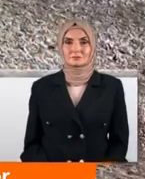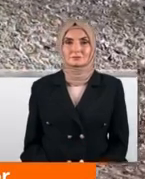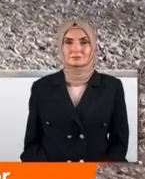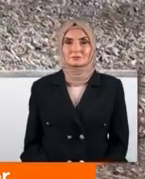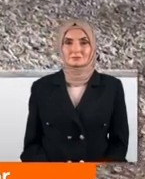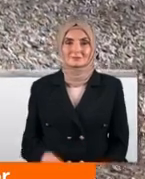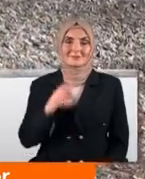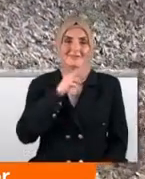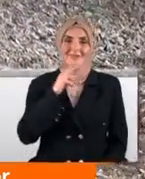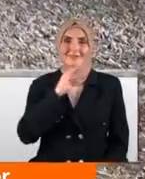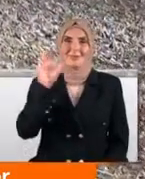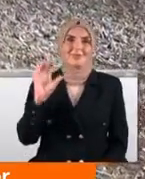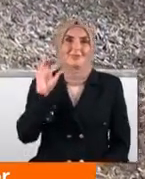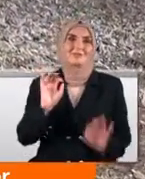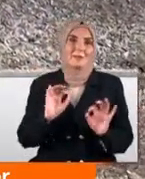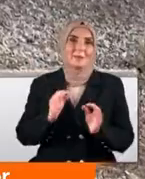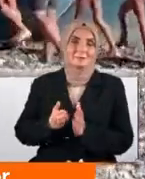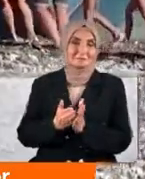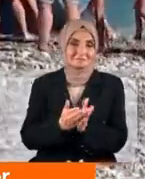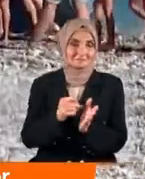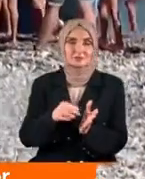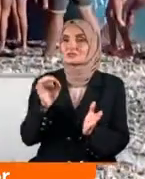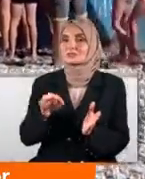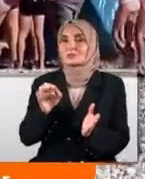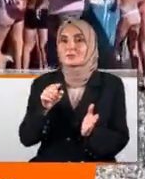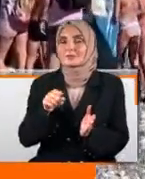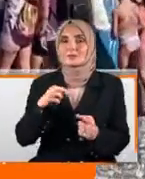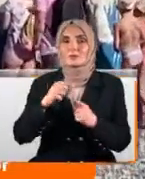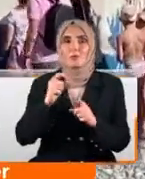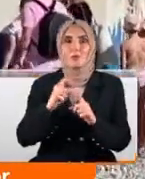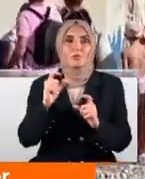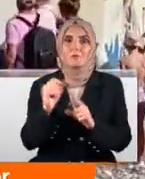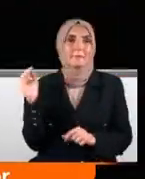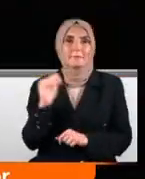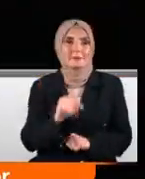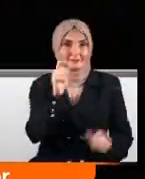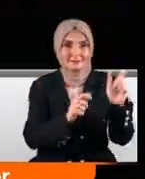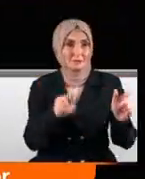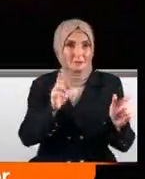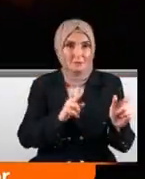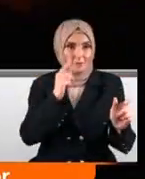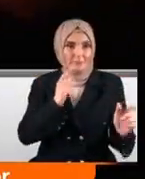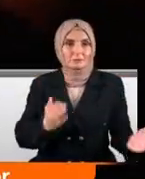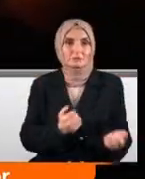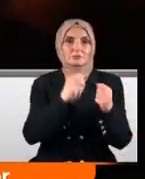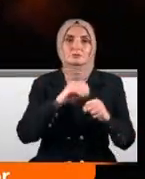Neşeli turistleri taşıyan tur tekneleri şimdi Rodos'a gelenleri ölümden kurtarmaya çalışıyor.